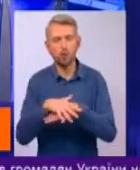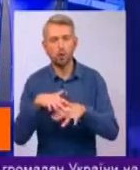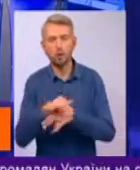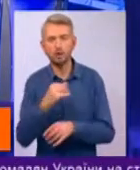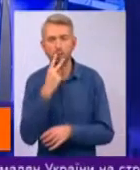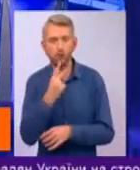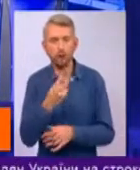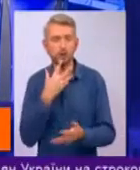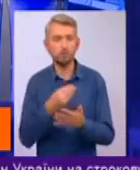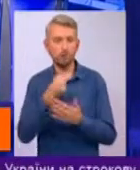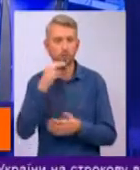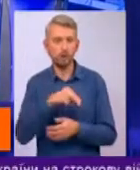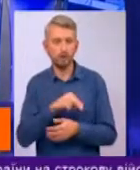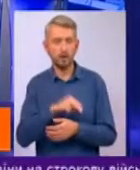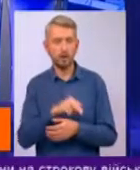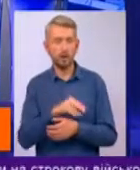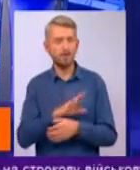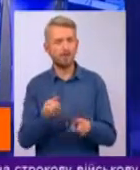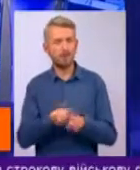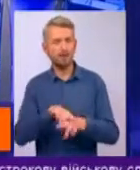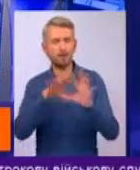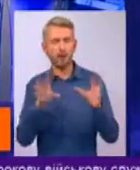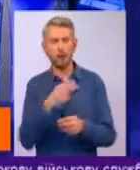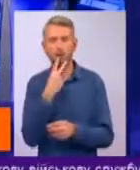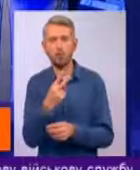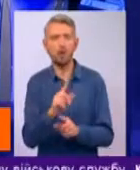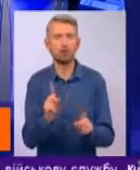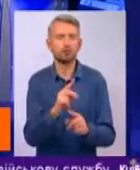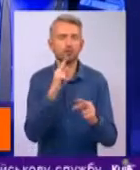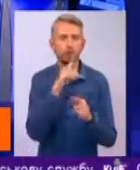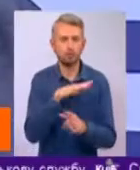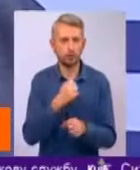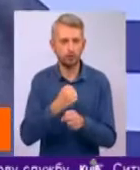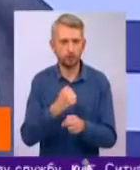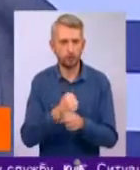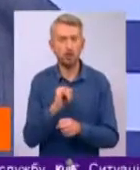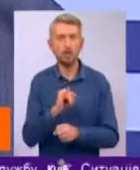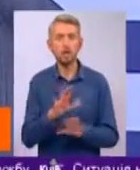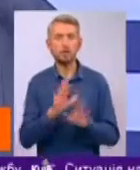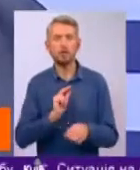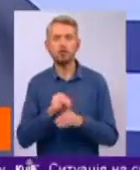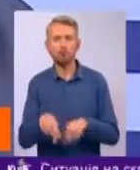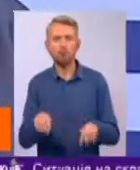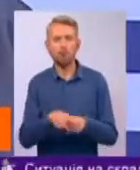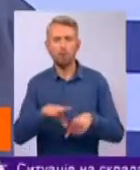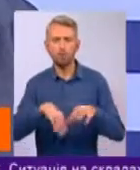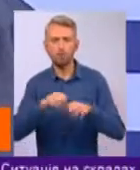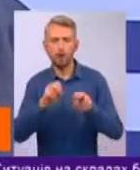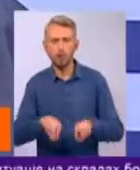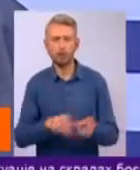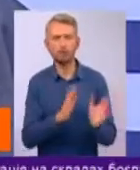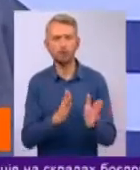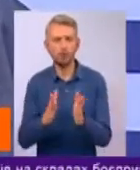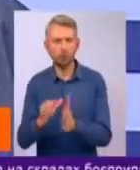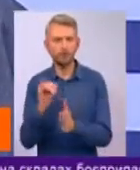побачити свою провинність не так загалом, а побачити, що як і не так було зроблено. І от тільки через таку фаховість, послідовність